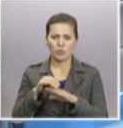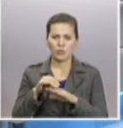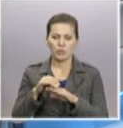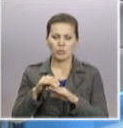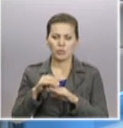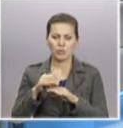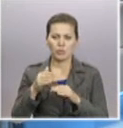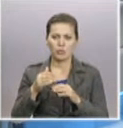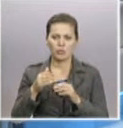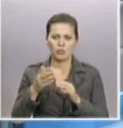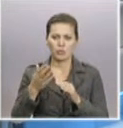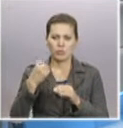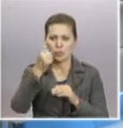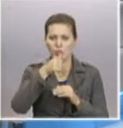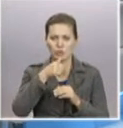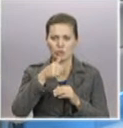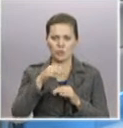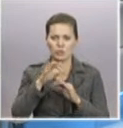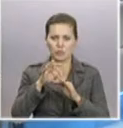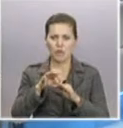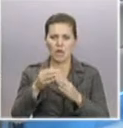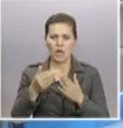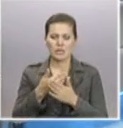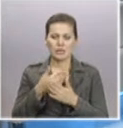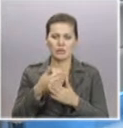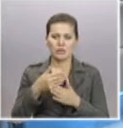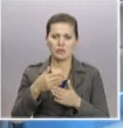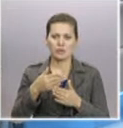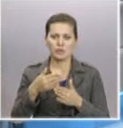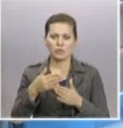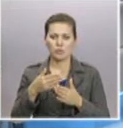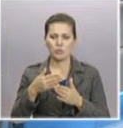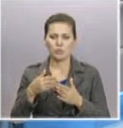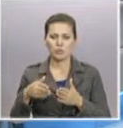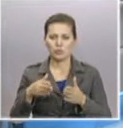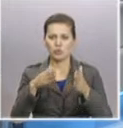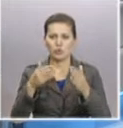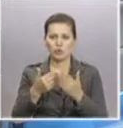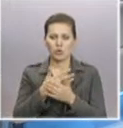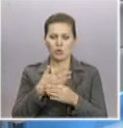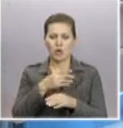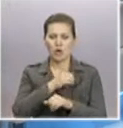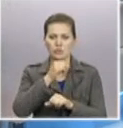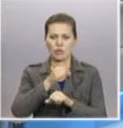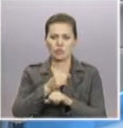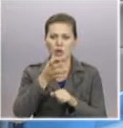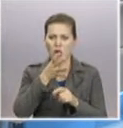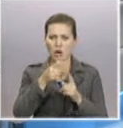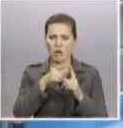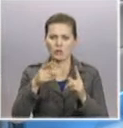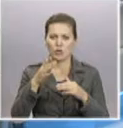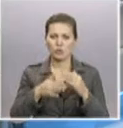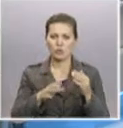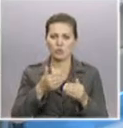Қандай мәселе? Газ тұрмасы жүргізілген еді. Соны жол қайтадан жасалмай қалды. Сол қай уақытта жасалады екен,